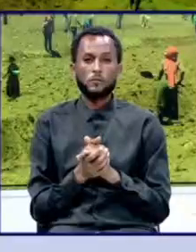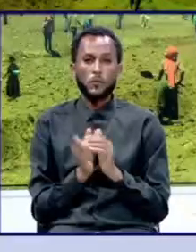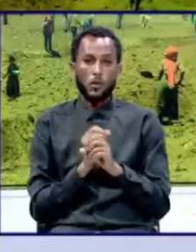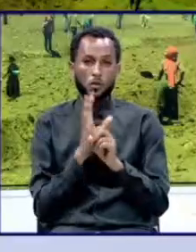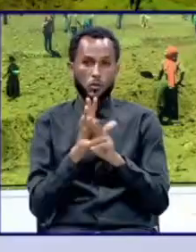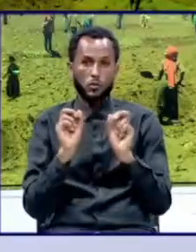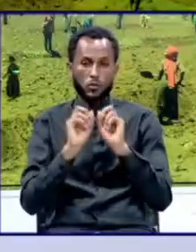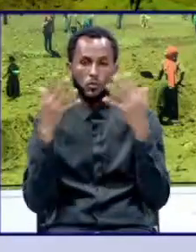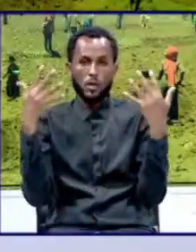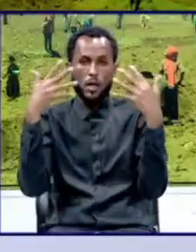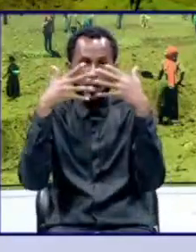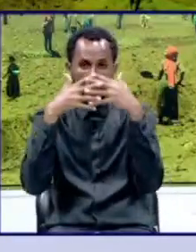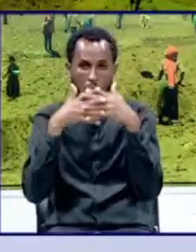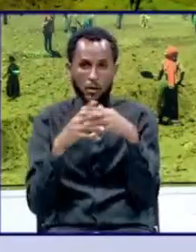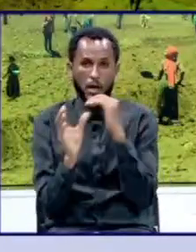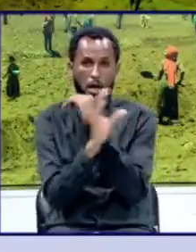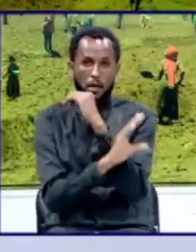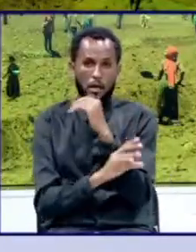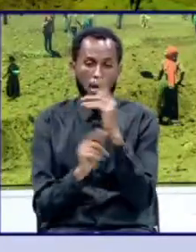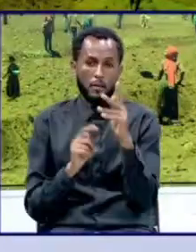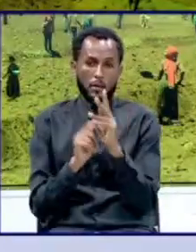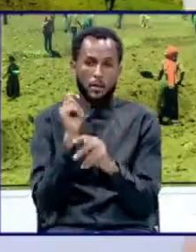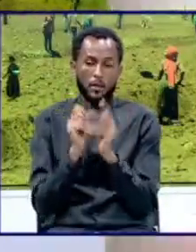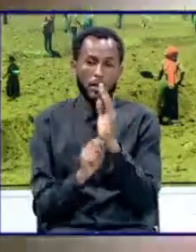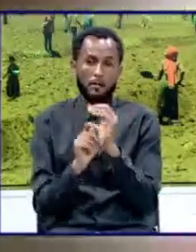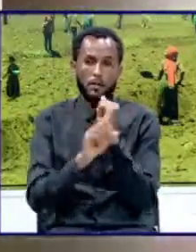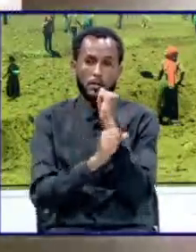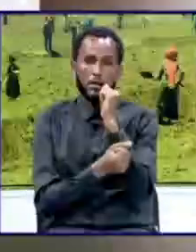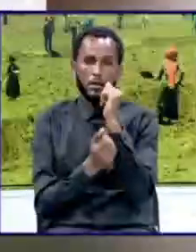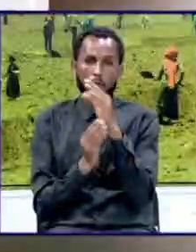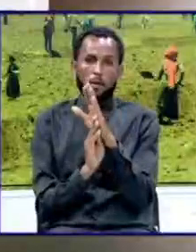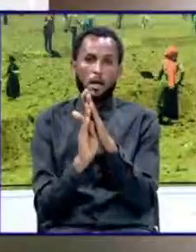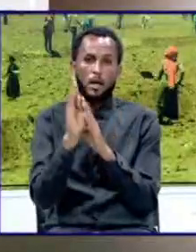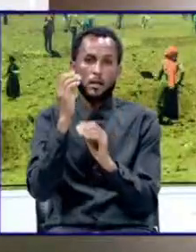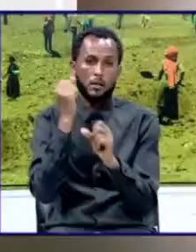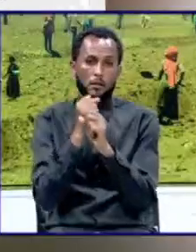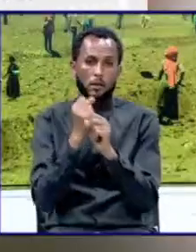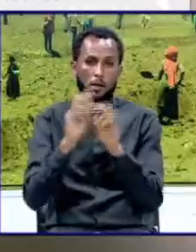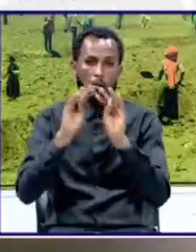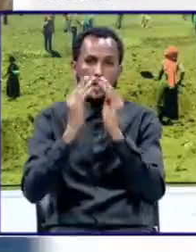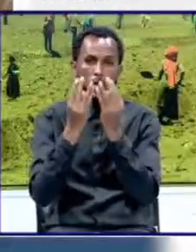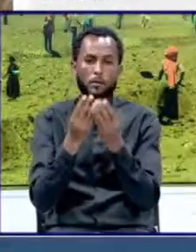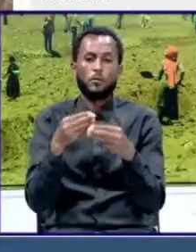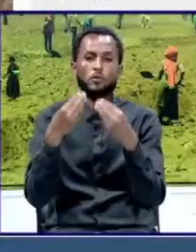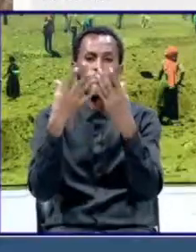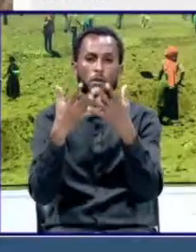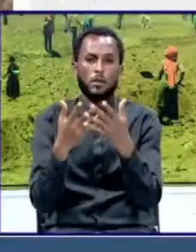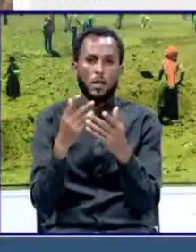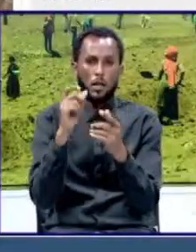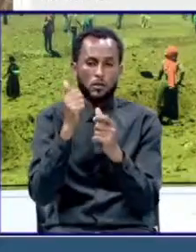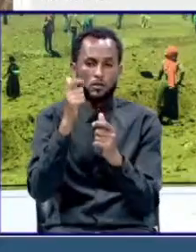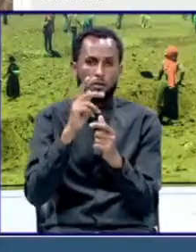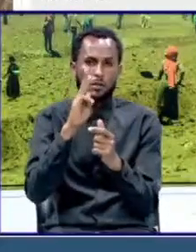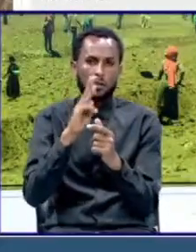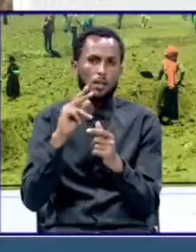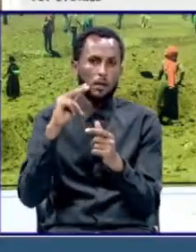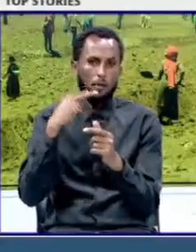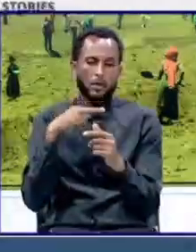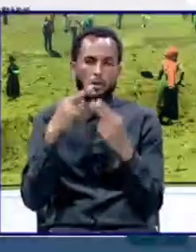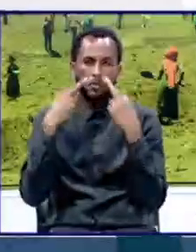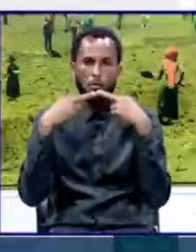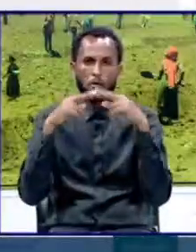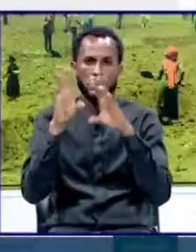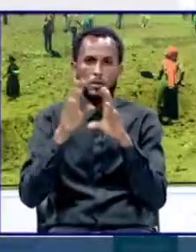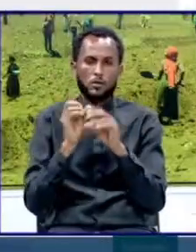ልኡኽ ውድብ ሕቡራት ሃገራት ኣብ ትግራይ ብኩናት ዝዓነወ መሰረተ ልምዓት ንምህናፅ መደብ ከም ዝተዋሃበ ኣሶሽትድ ፕረስ ፀብፂቦም።